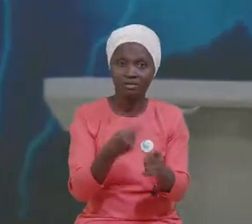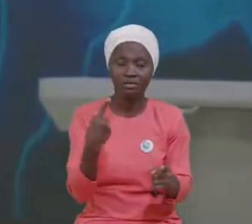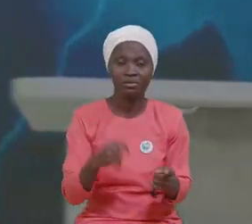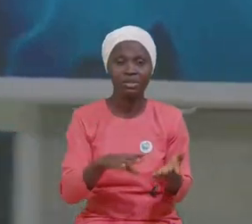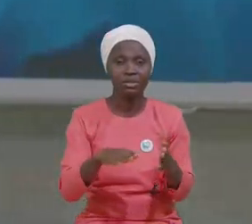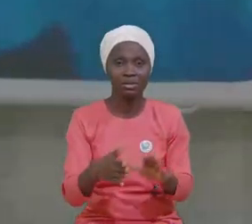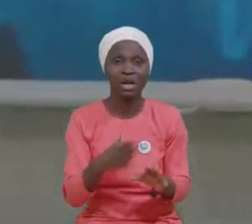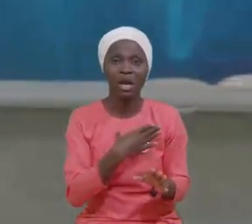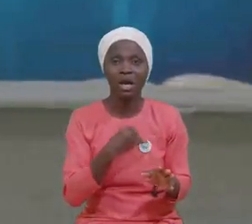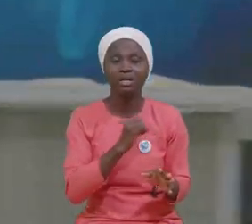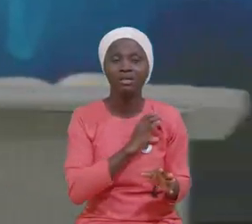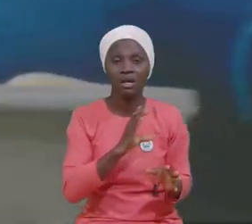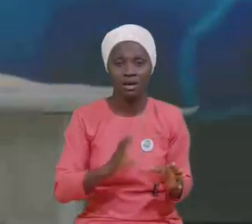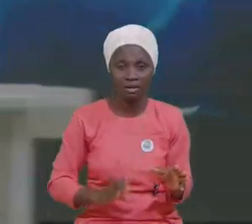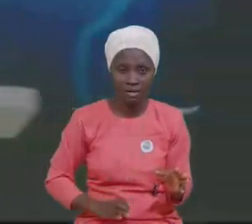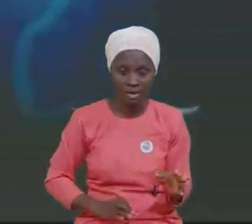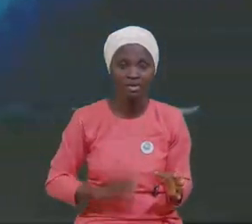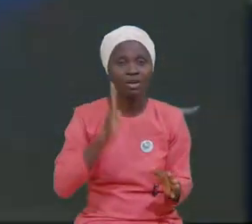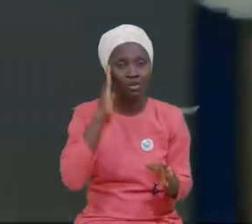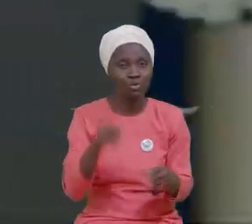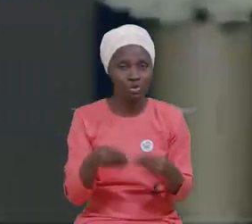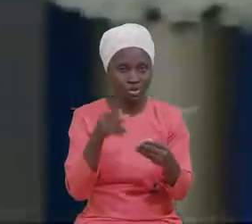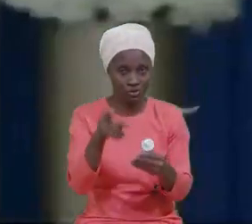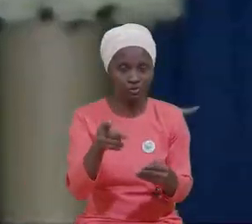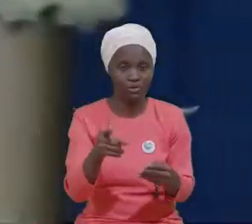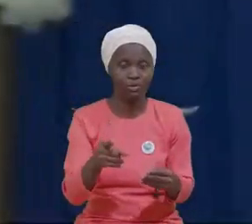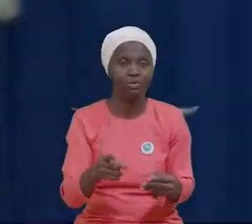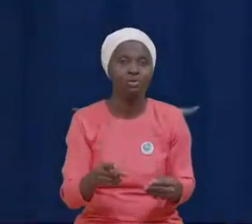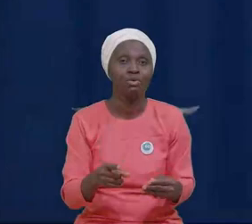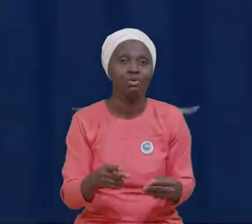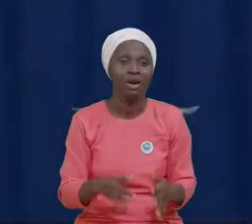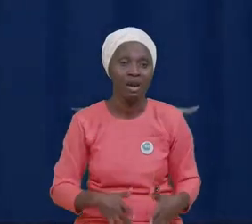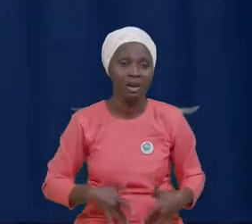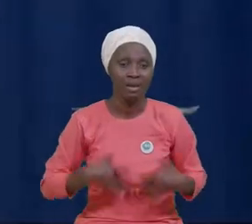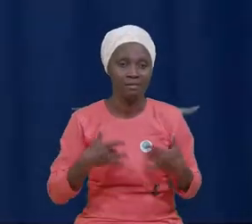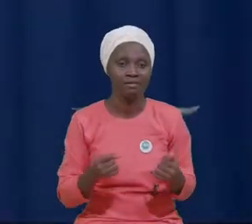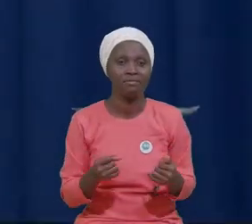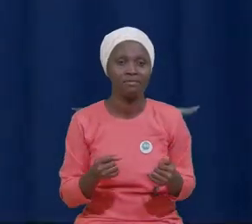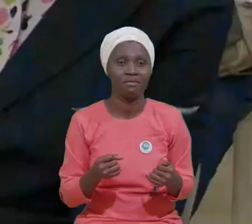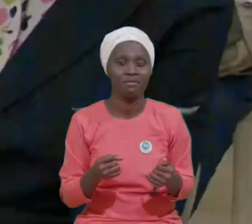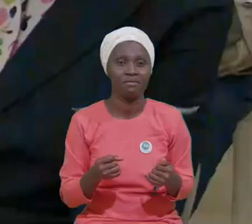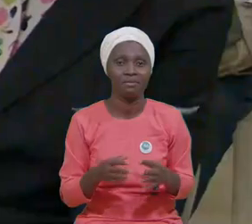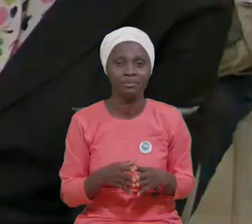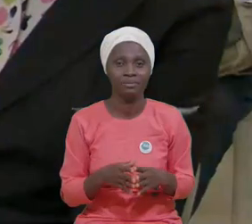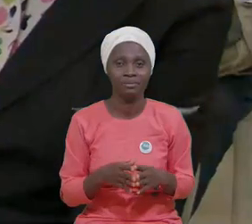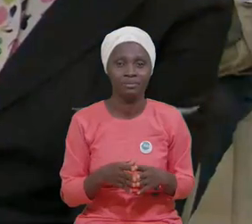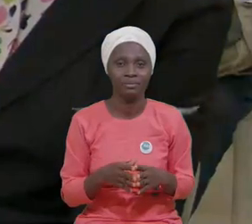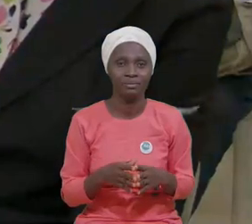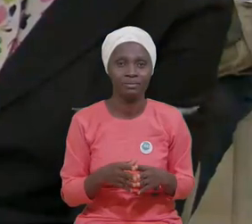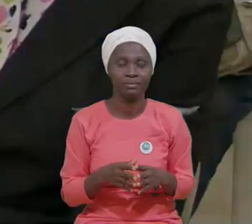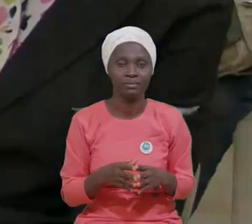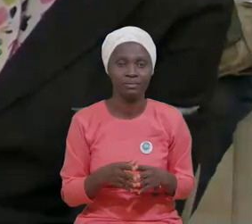relève-toi d'entre les morts, et Christ t'éclairera, te donnera la lumière. Aujourd'hui, Christ va te donner la